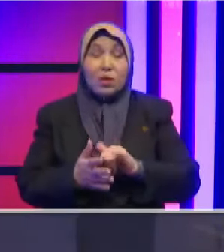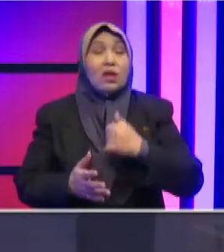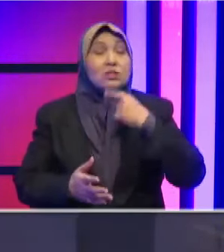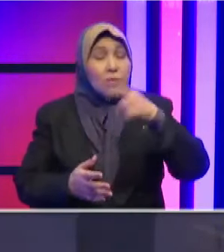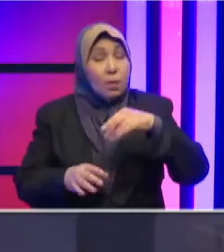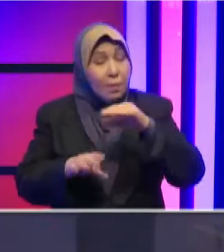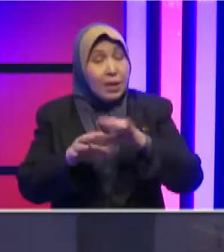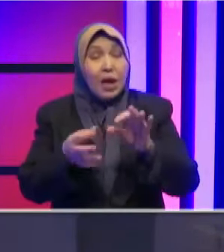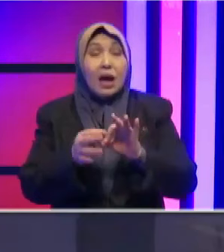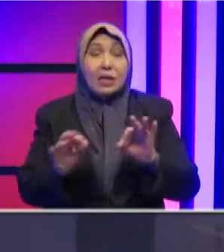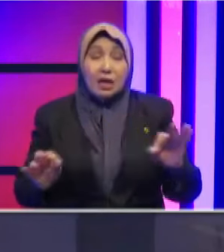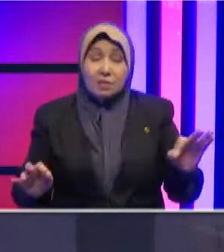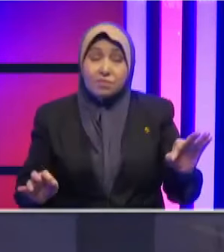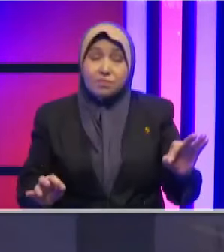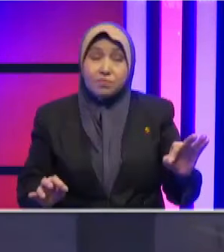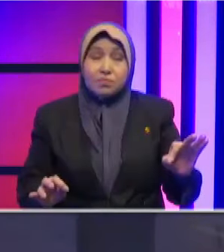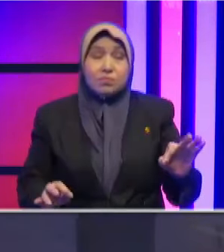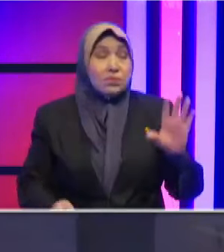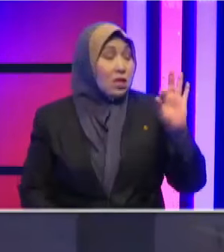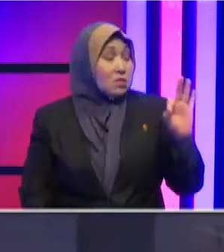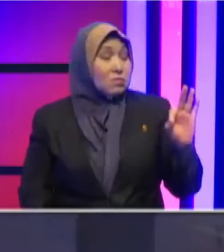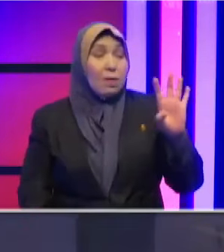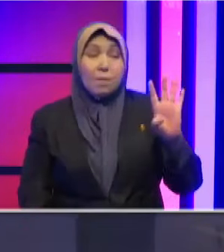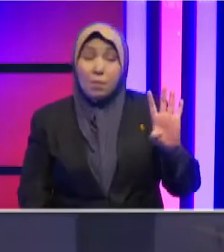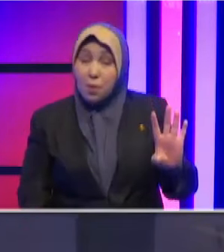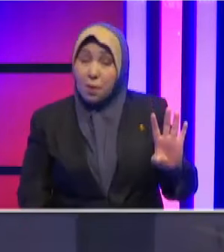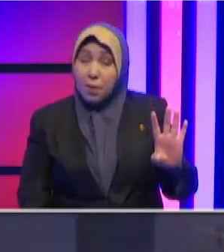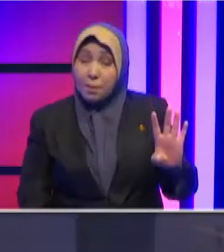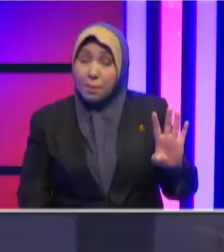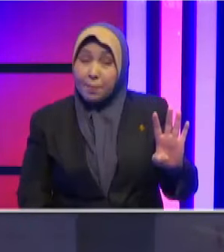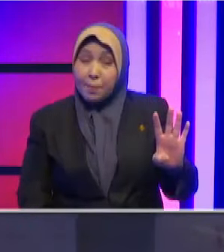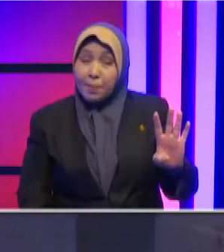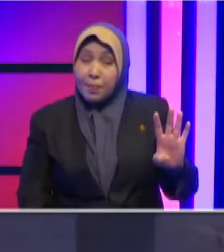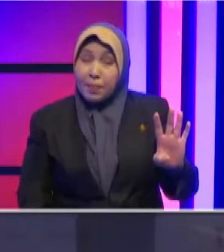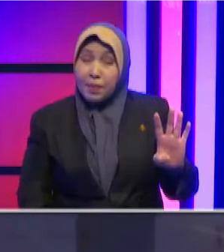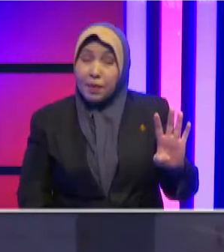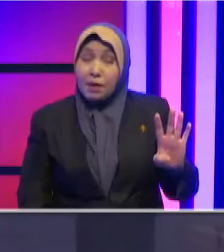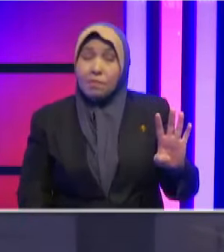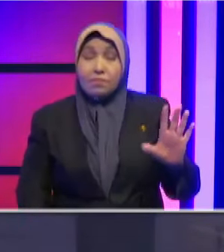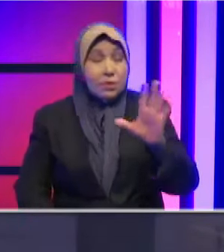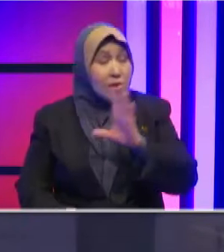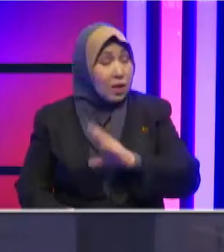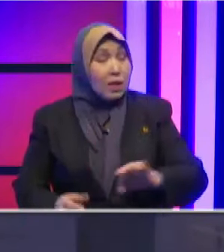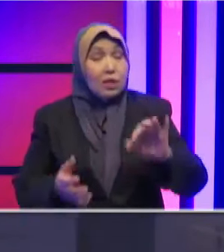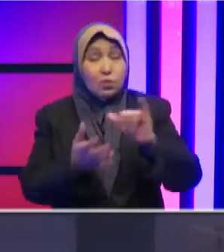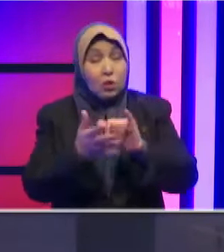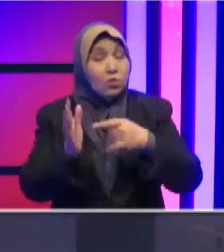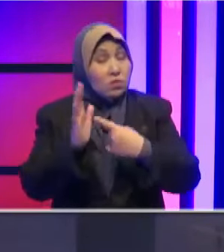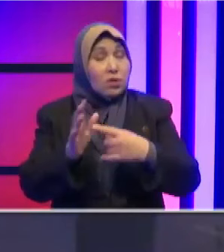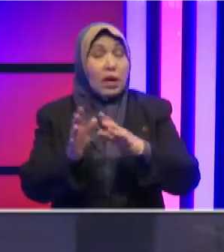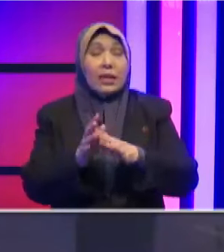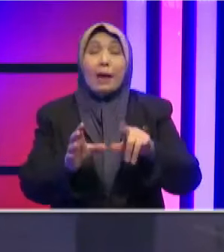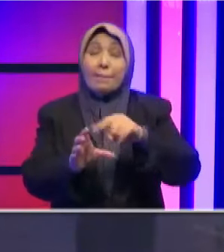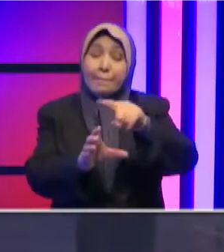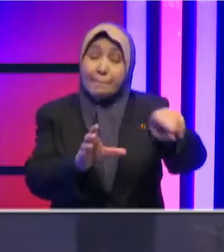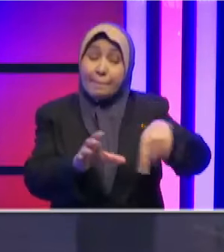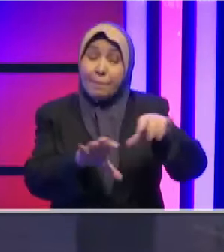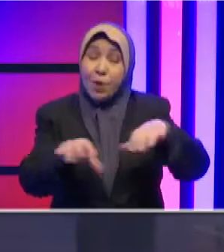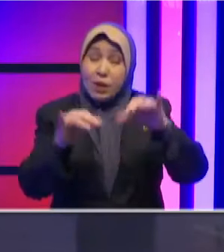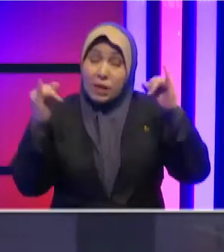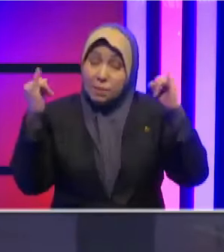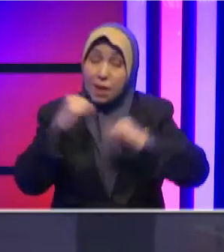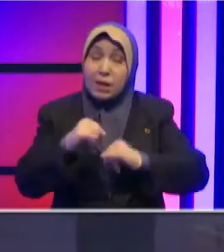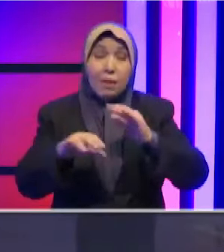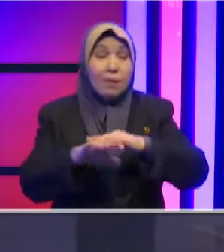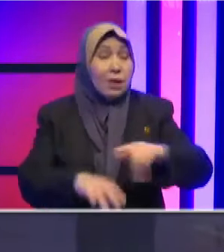pada ayat yang 94 tadi itu famayakmal minus solihati wahuwa Mukmin mereka melakukan ibadah